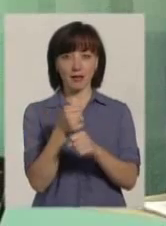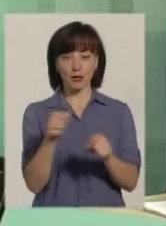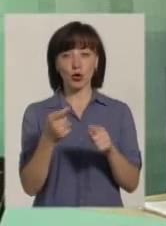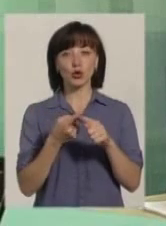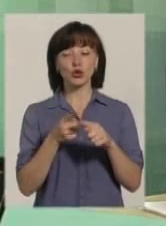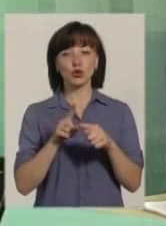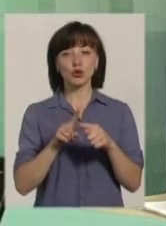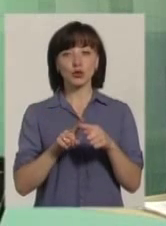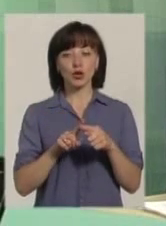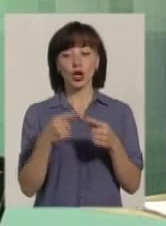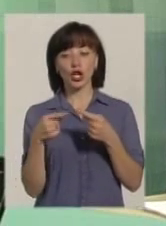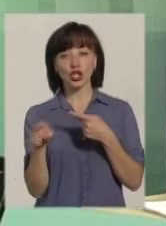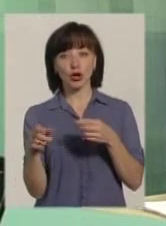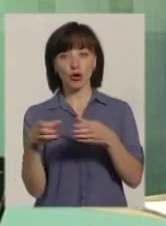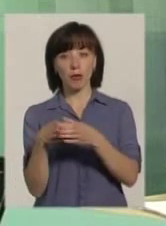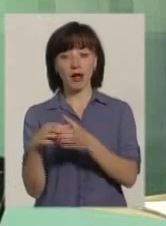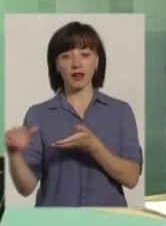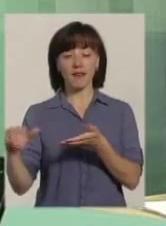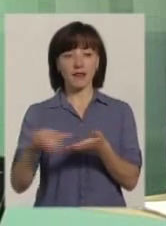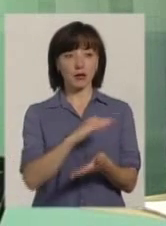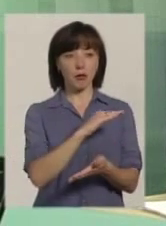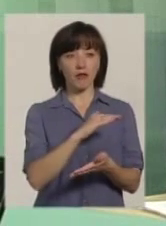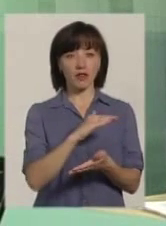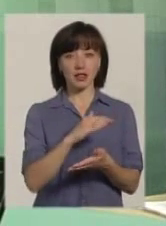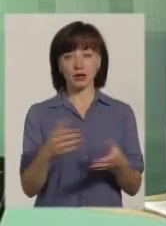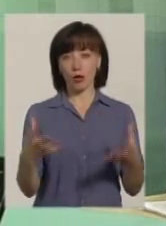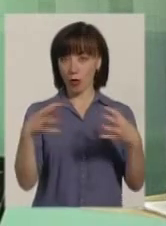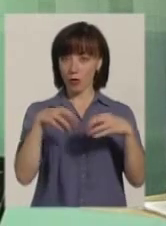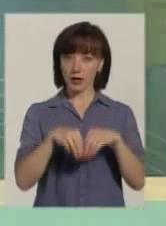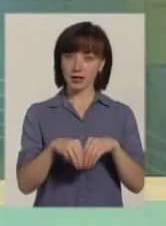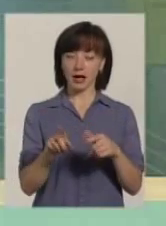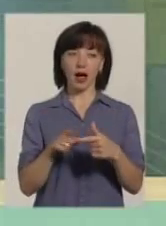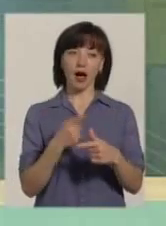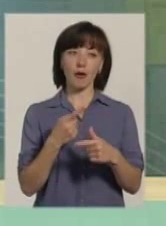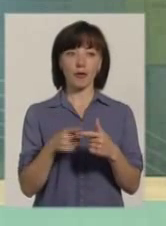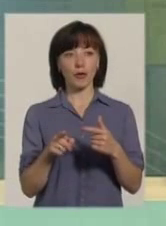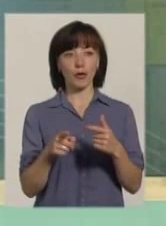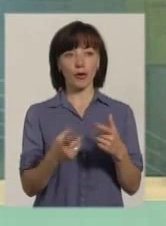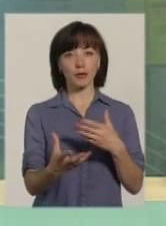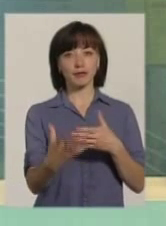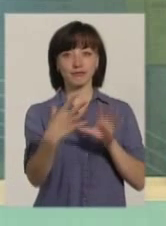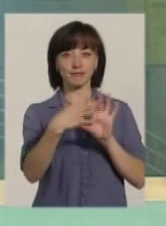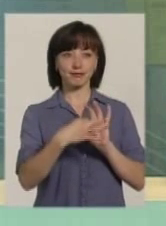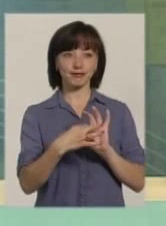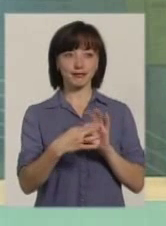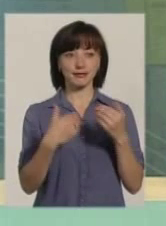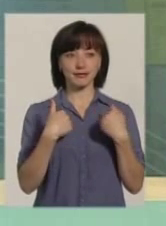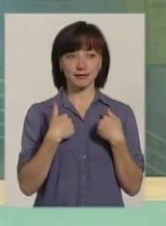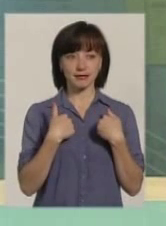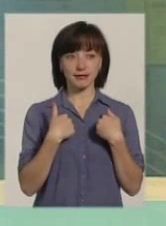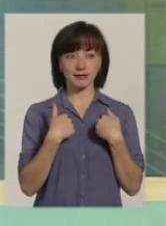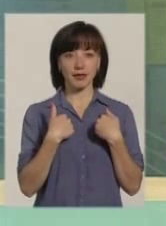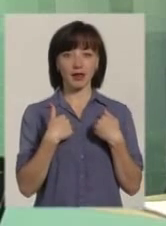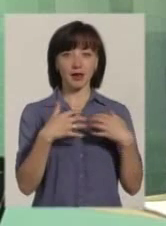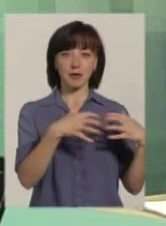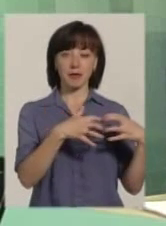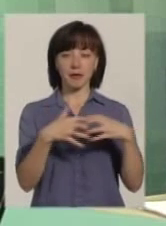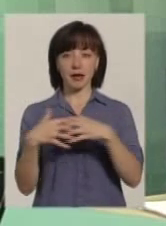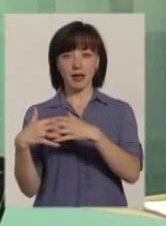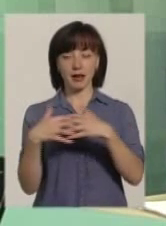зворотньому інша громада відмовилася об'єднуватись в ту громаду. Або ж приєднуйтесь до нас, і почали